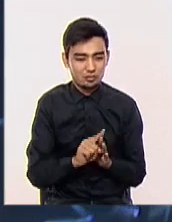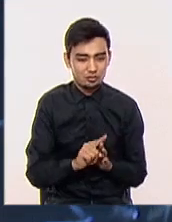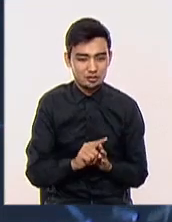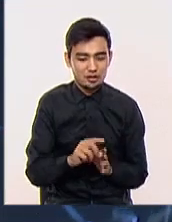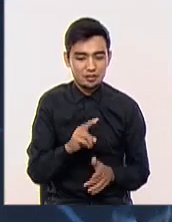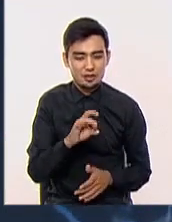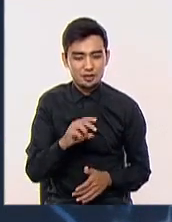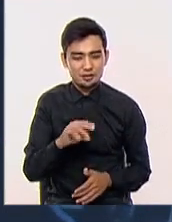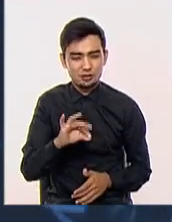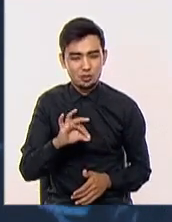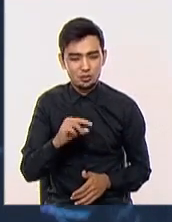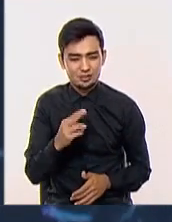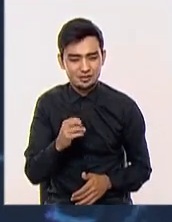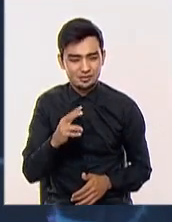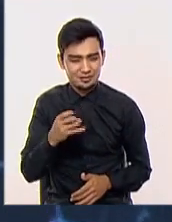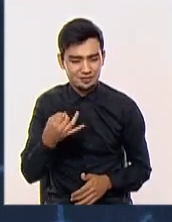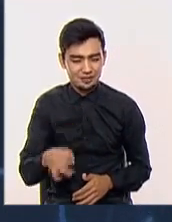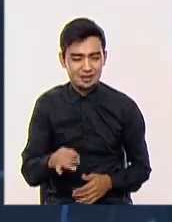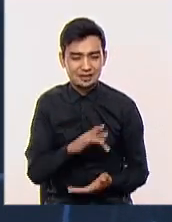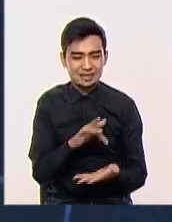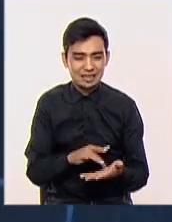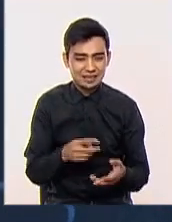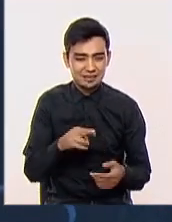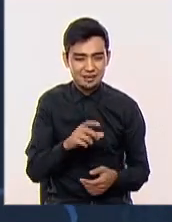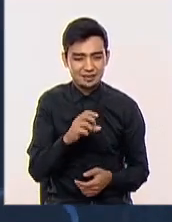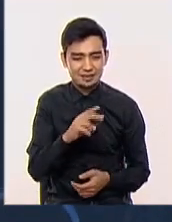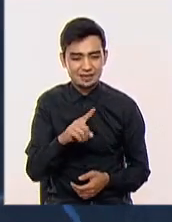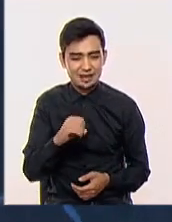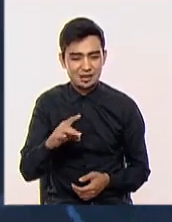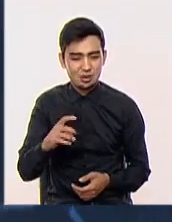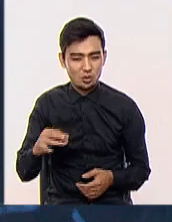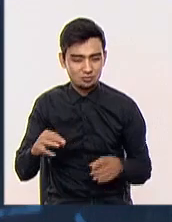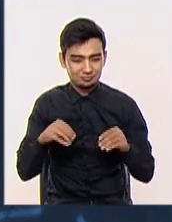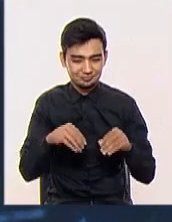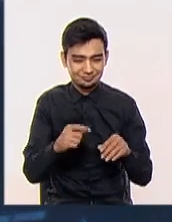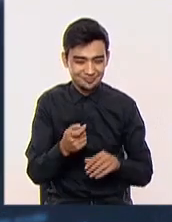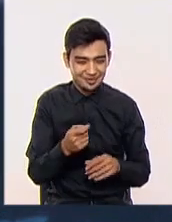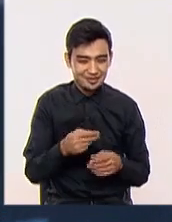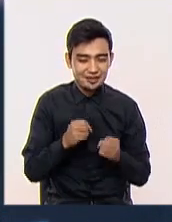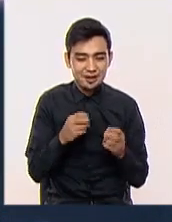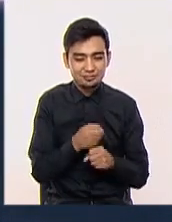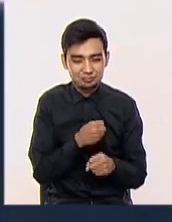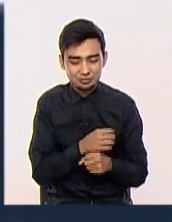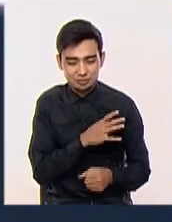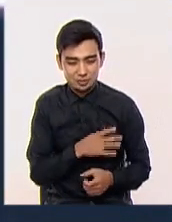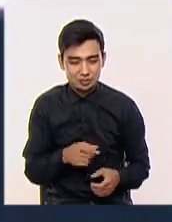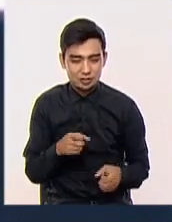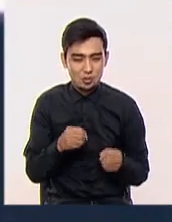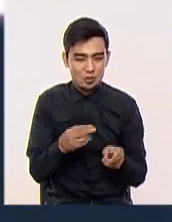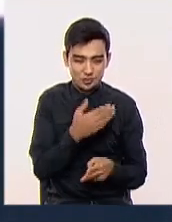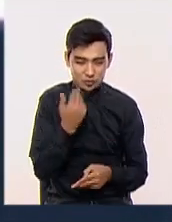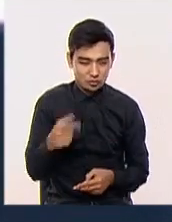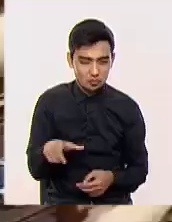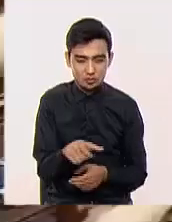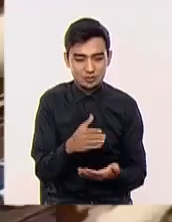координационный центр для контроля за выполнением сделки по зерну. Уже согласован безопасный незаминированный маршрут, сообщают власти